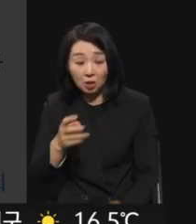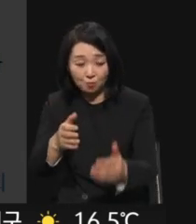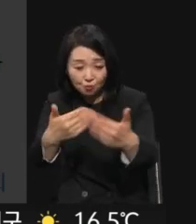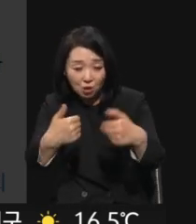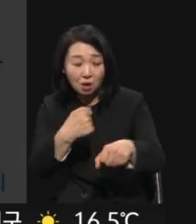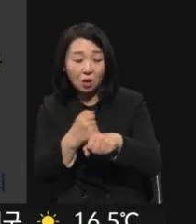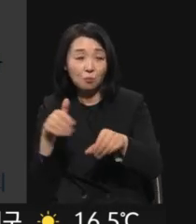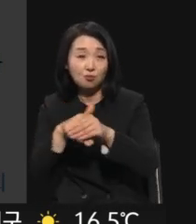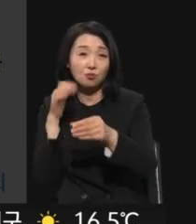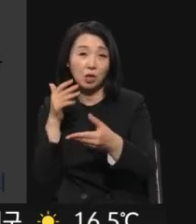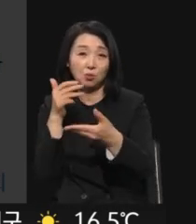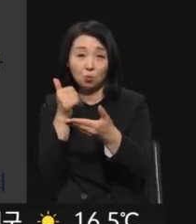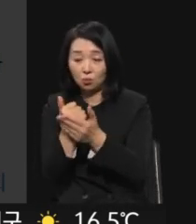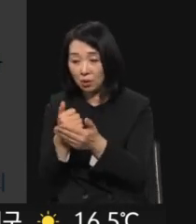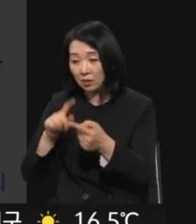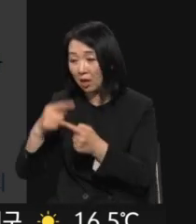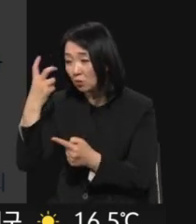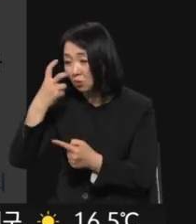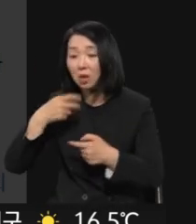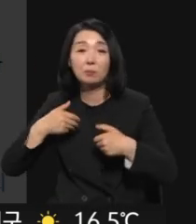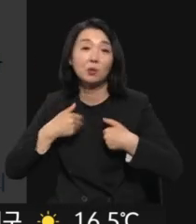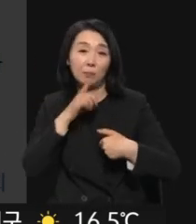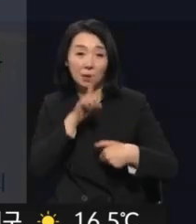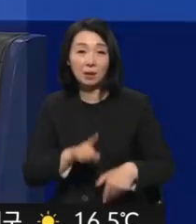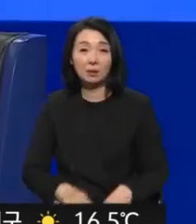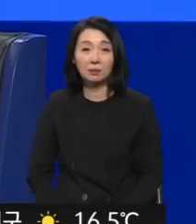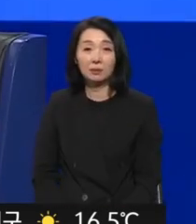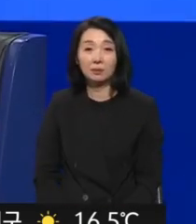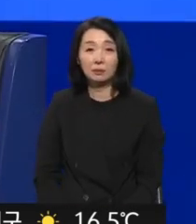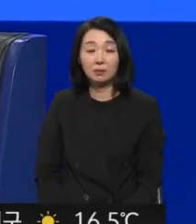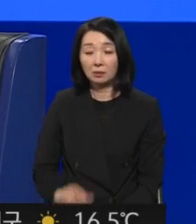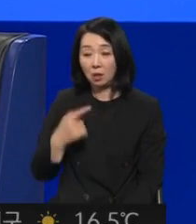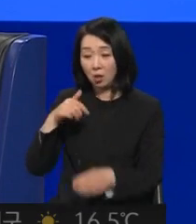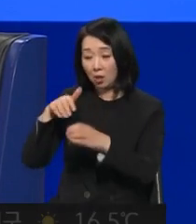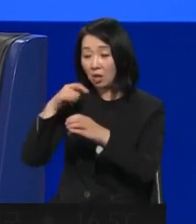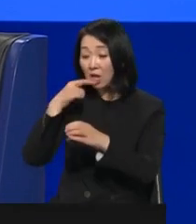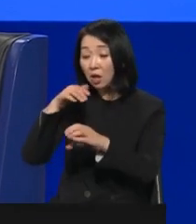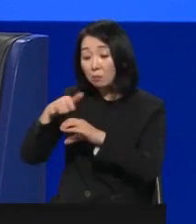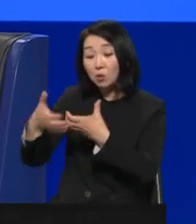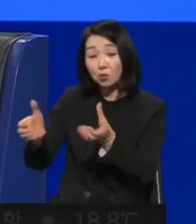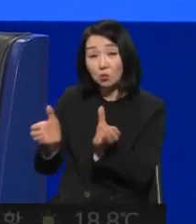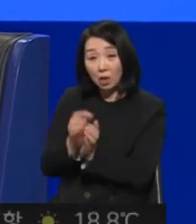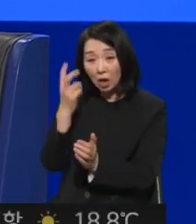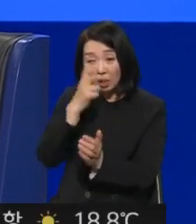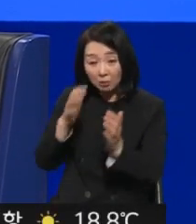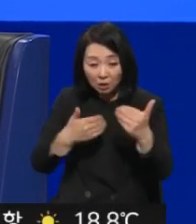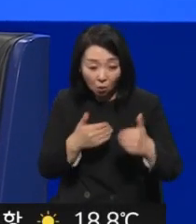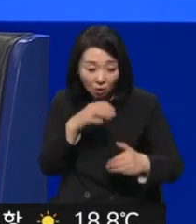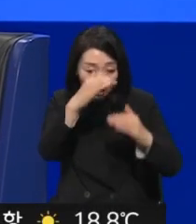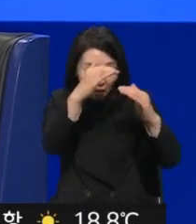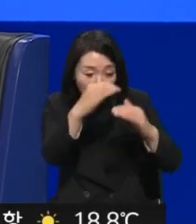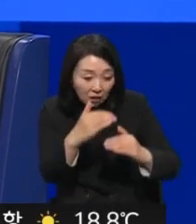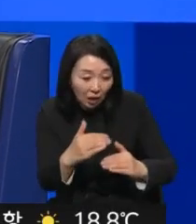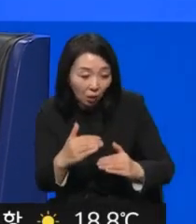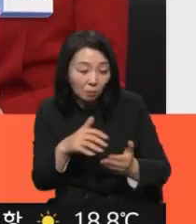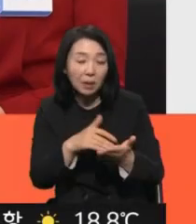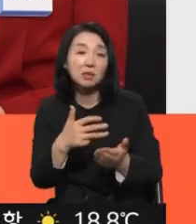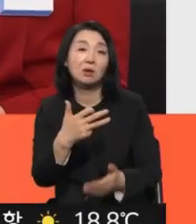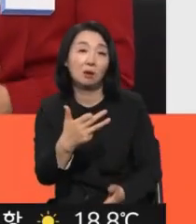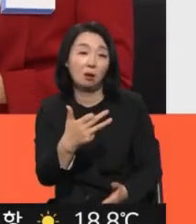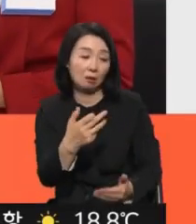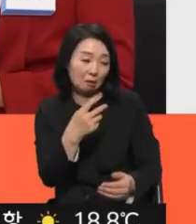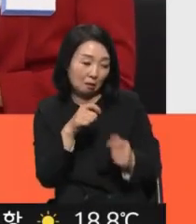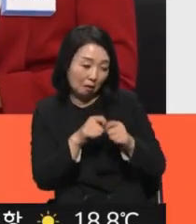대통령에 대한 조사가 필요하다고 했습니다 민주당은 감사원인은 18쪽짜리 상세한 보도자료